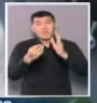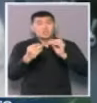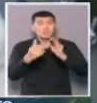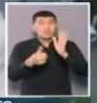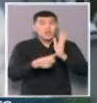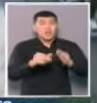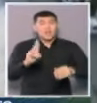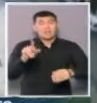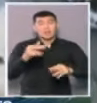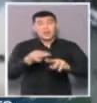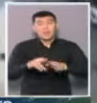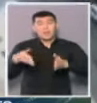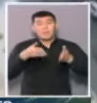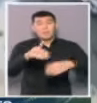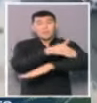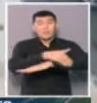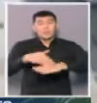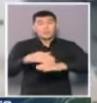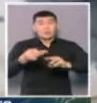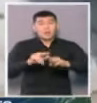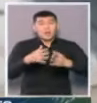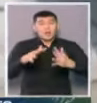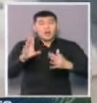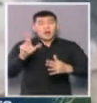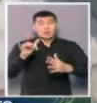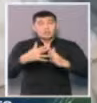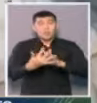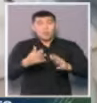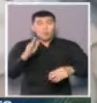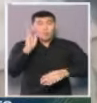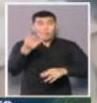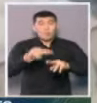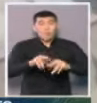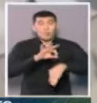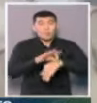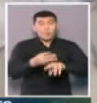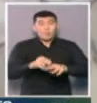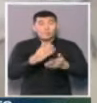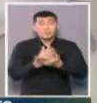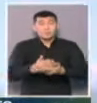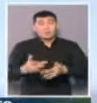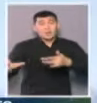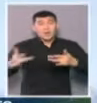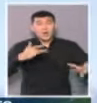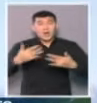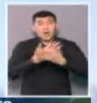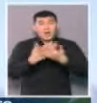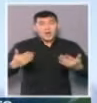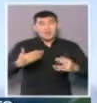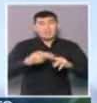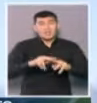километров, которые охватывают 31 улицу в селе Акистау. Запланировано проведение на должном уровне юбилейных